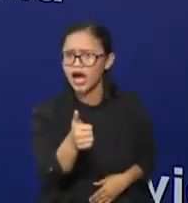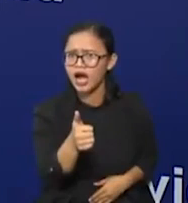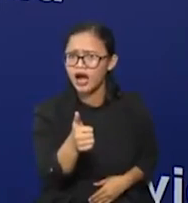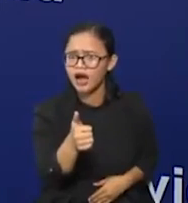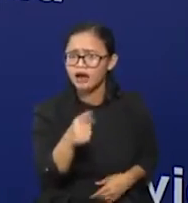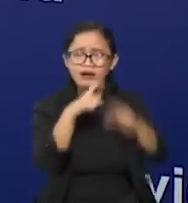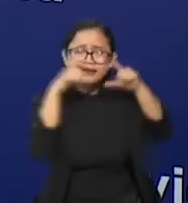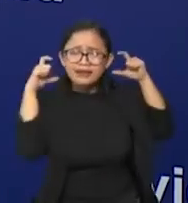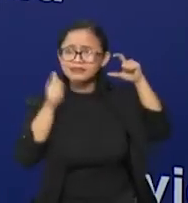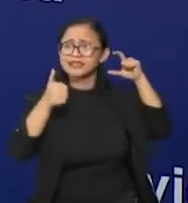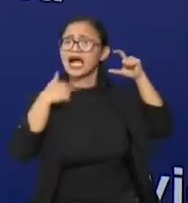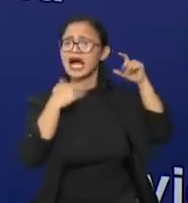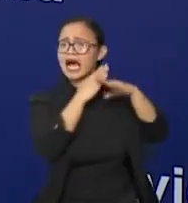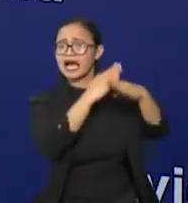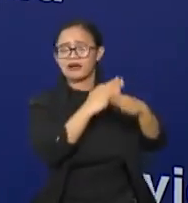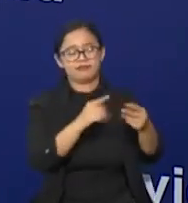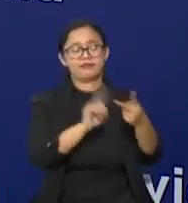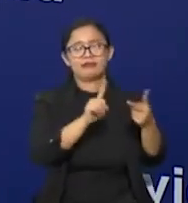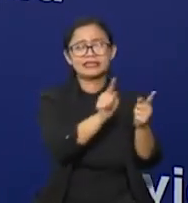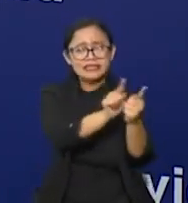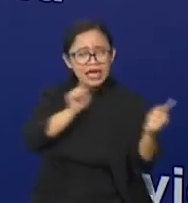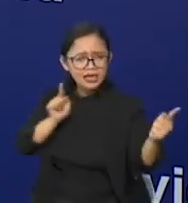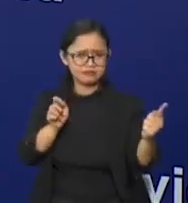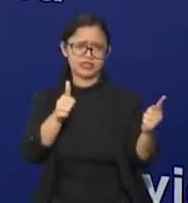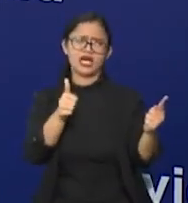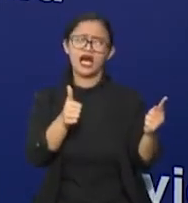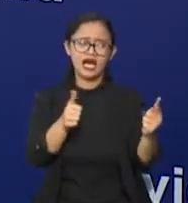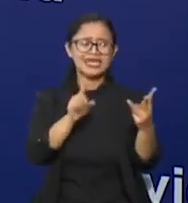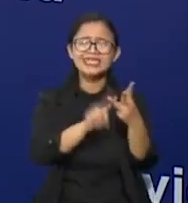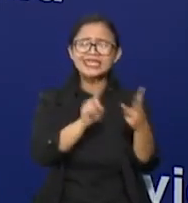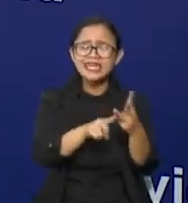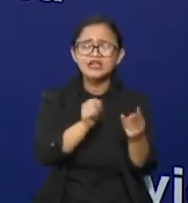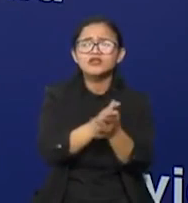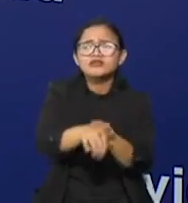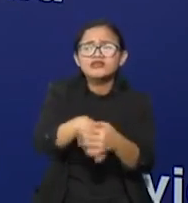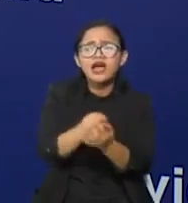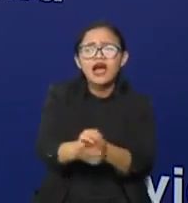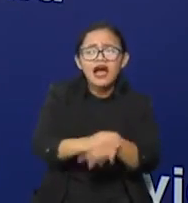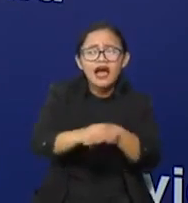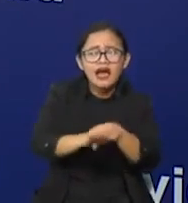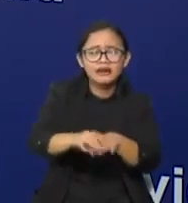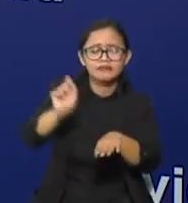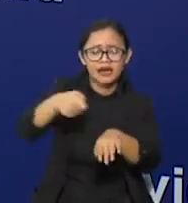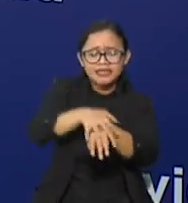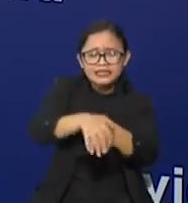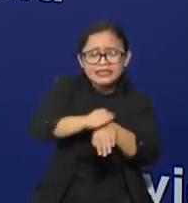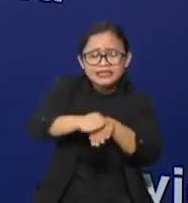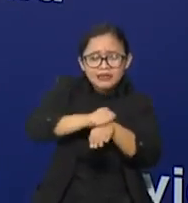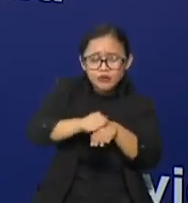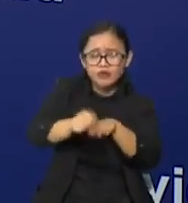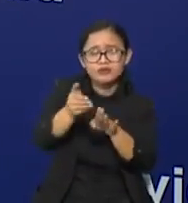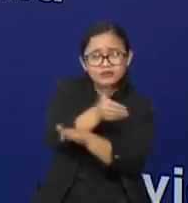kedua kita jaga jarak tercegah kedua ketiga kita cuci tangan sebelum menyentuh mata hidung